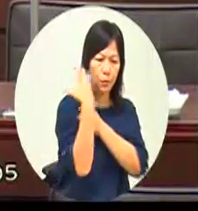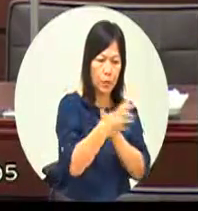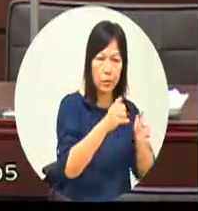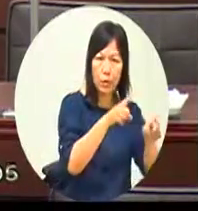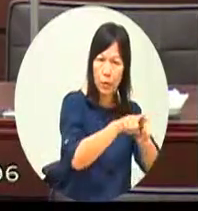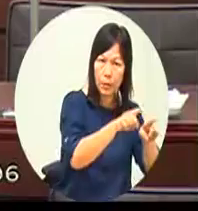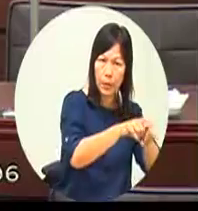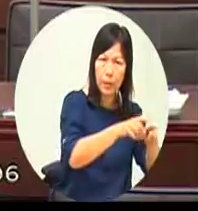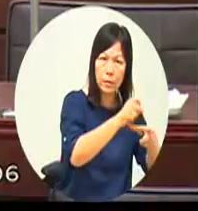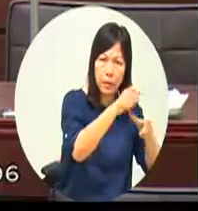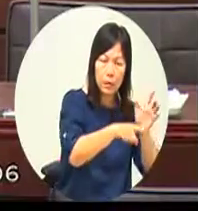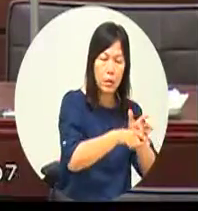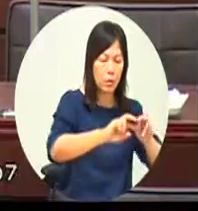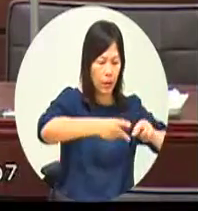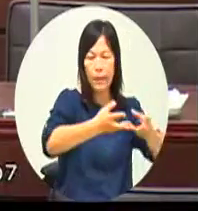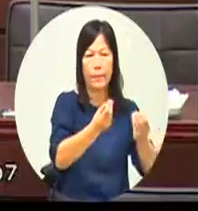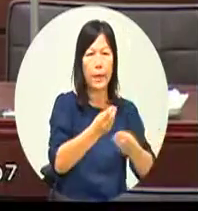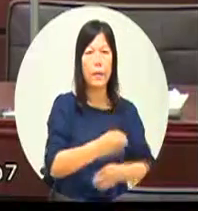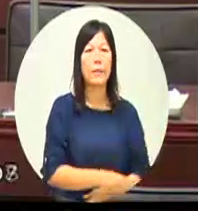理的那个部分都没有修正，